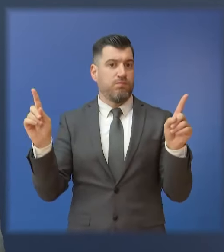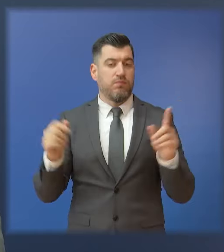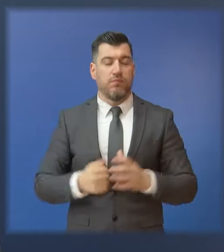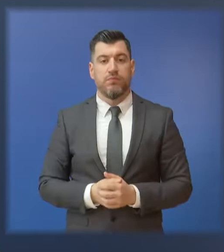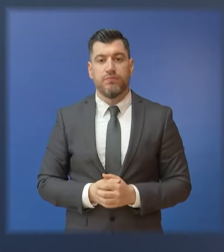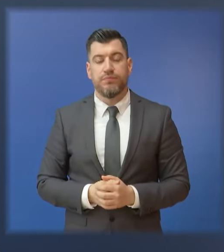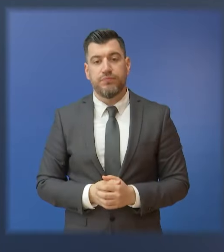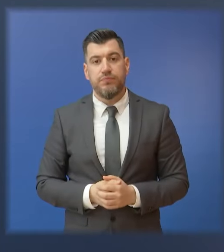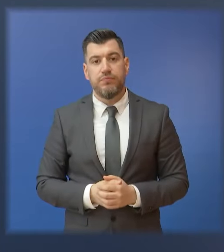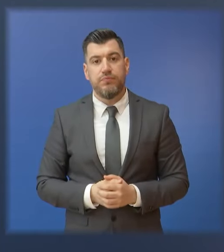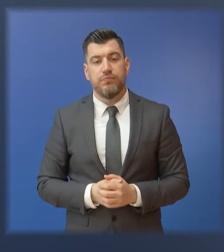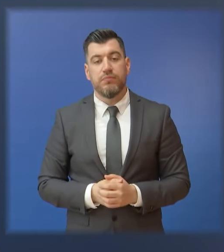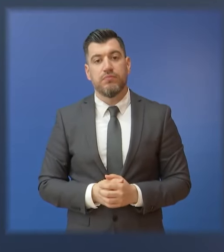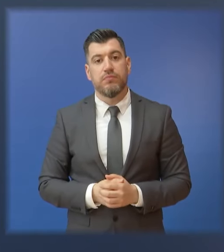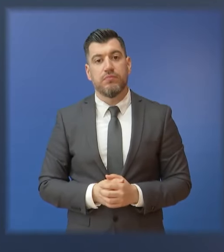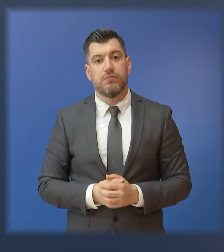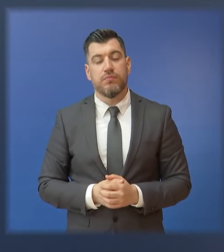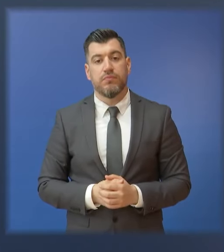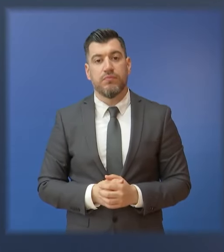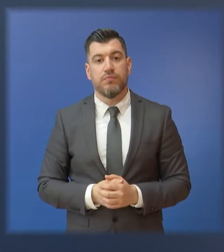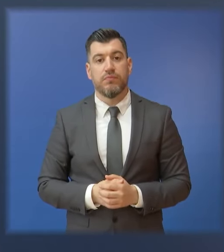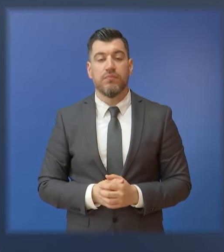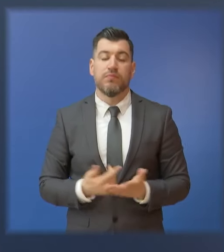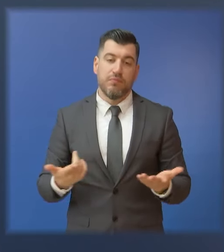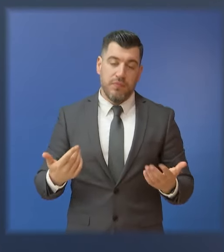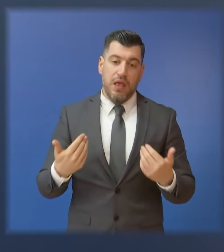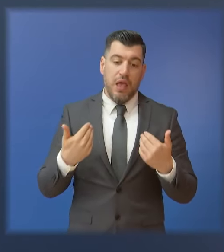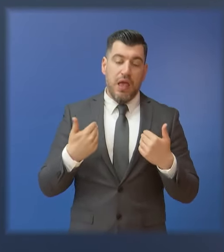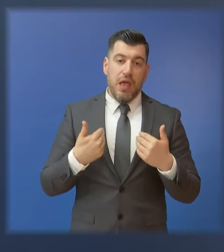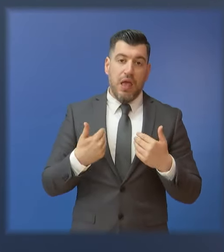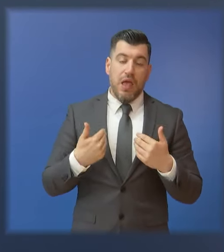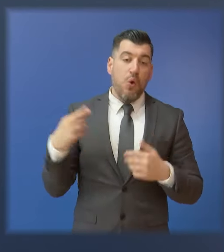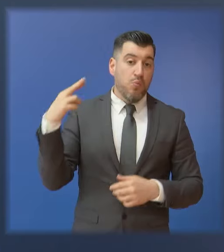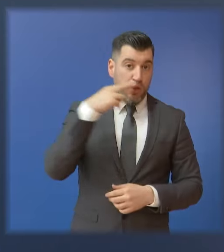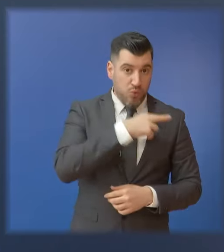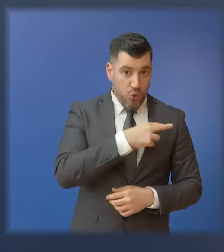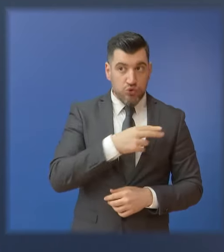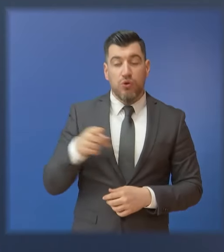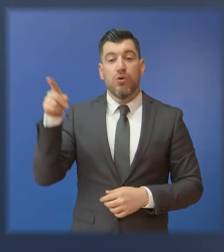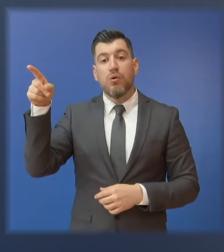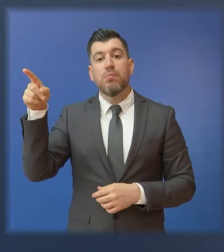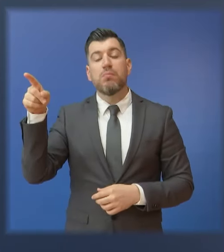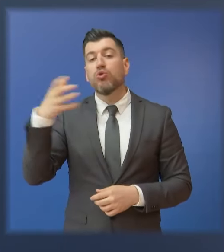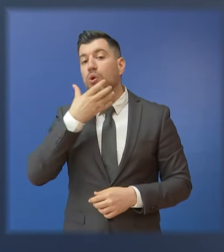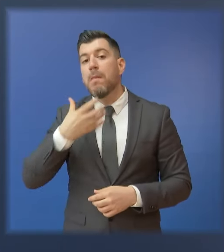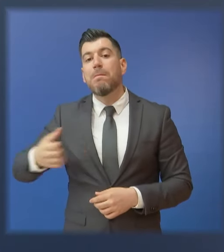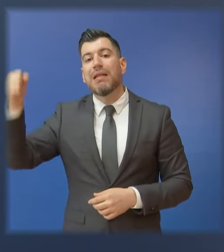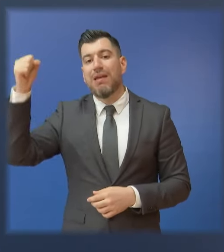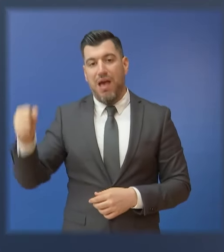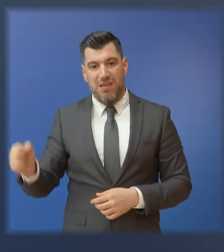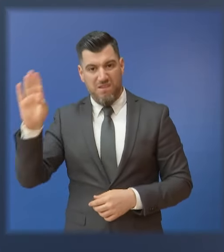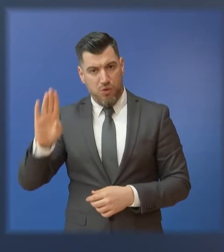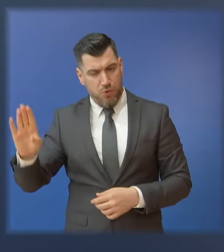διαχρονική η σχέση του πρωθυπουργού με τον οικουμενικό πατριάρχη ε και δεν είναι είδηση η